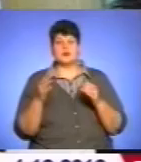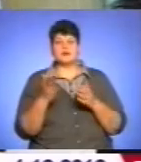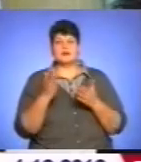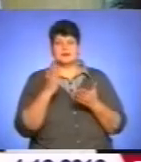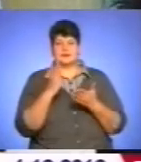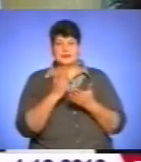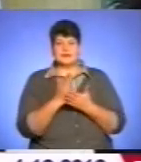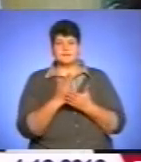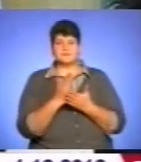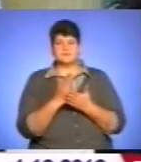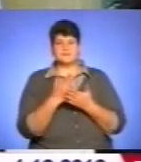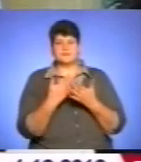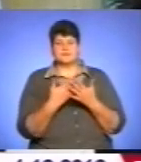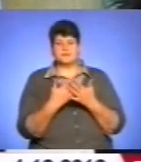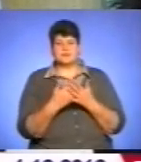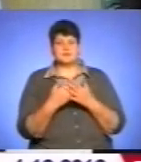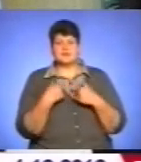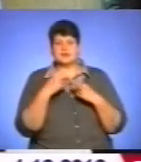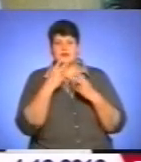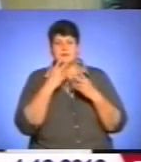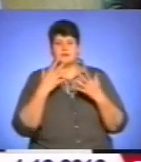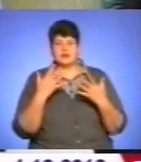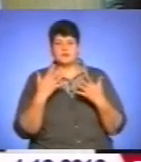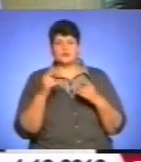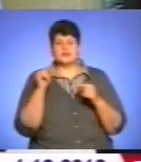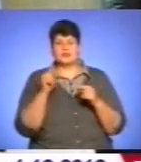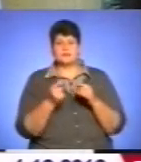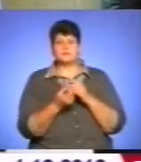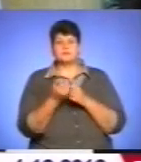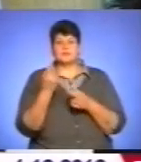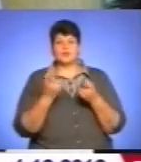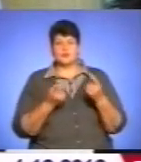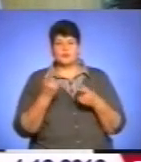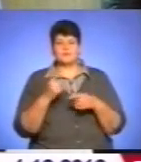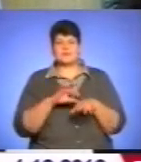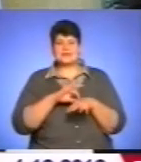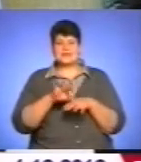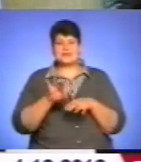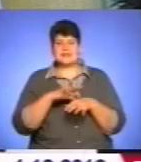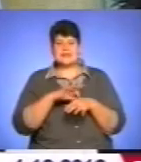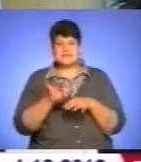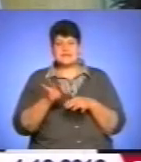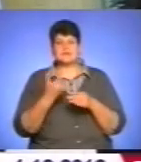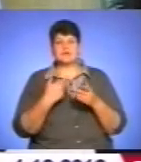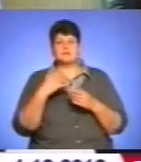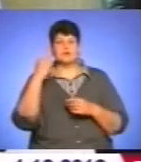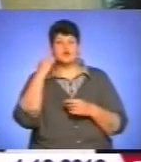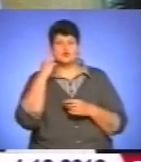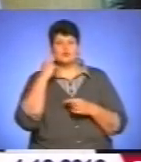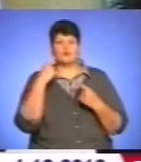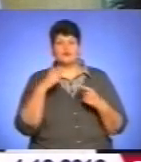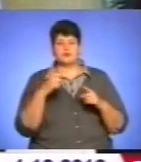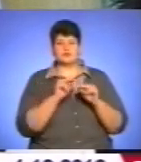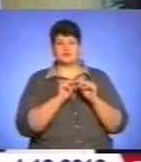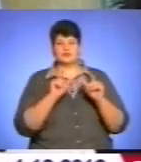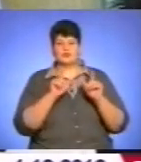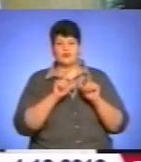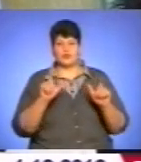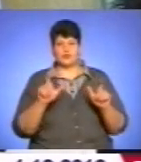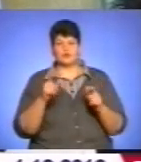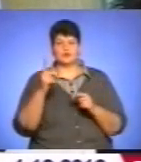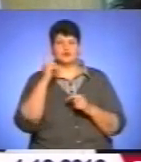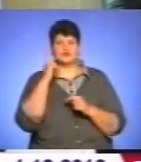спадає. Знову ж таки, ми не бачимо таких проявів насильства, які ми чуємо в інших навчальних закладах чи чуємо